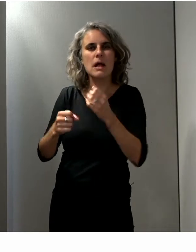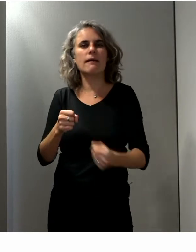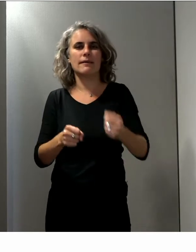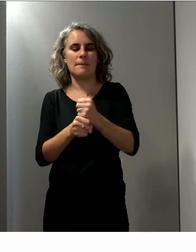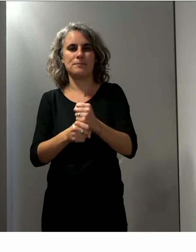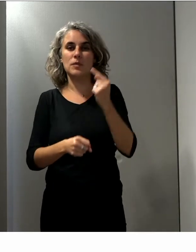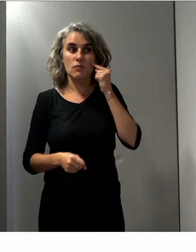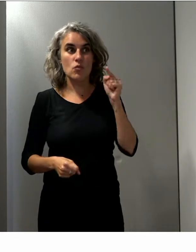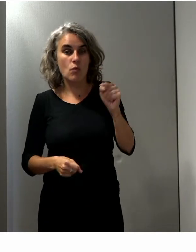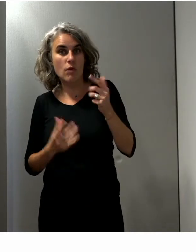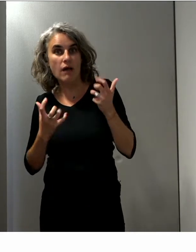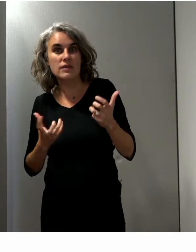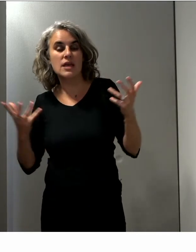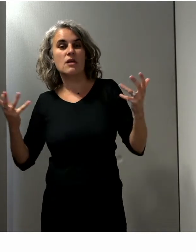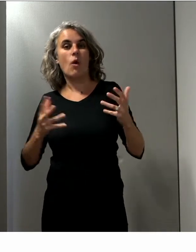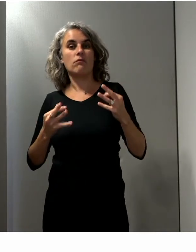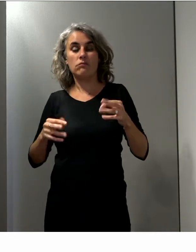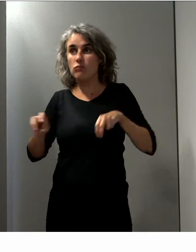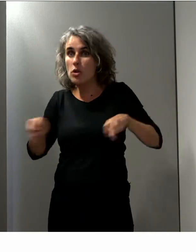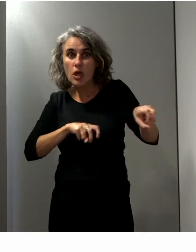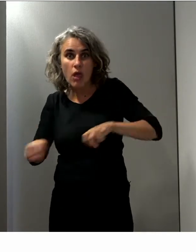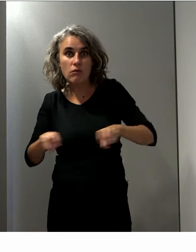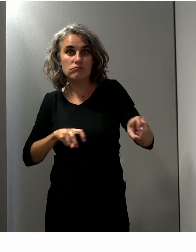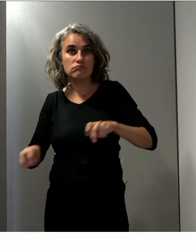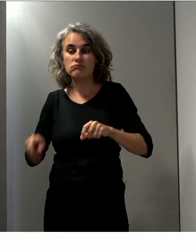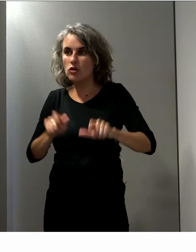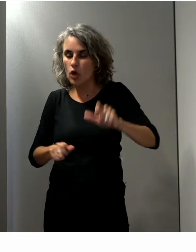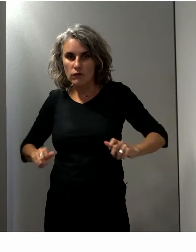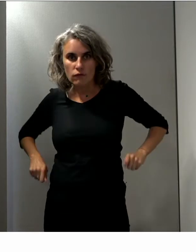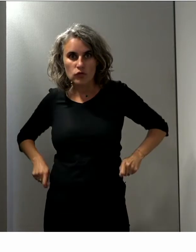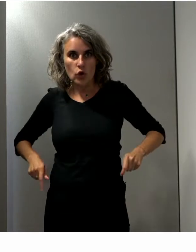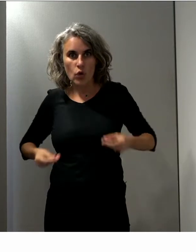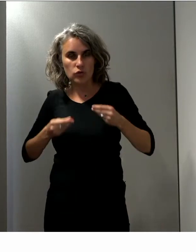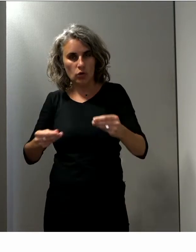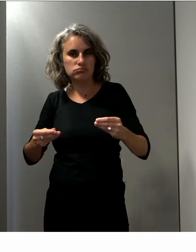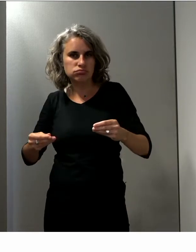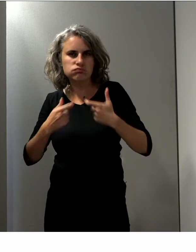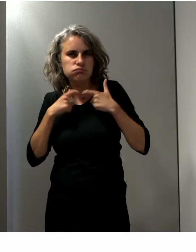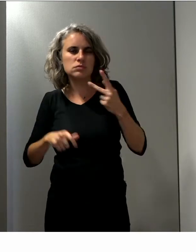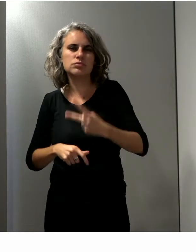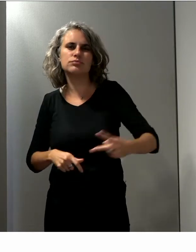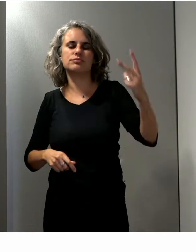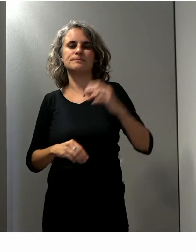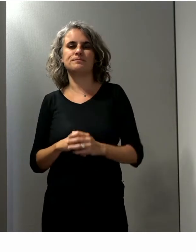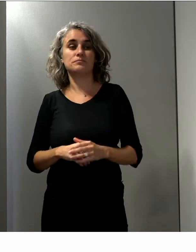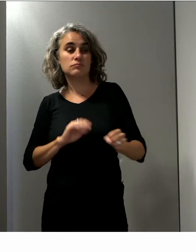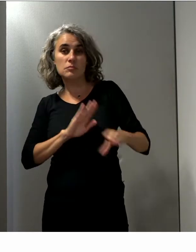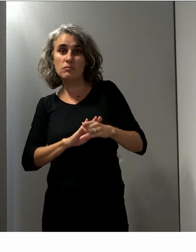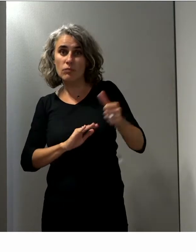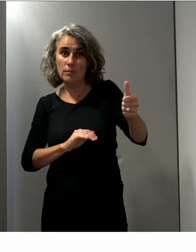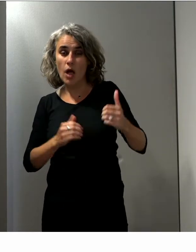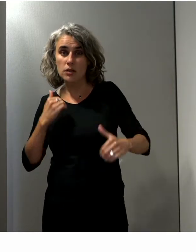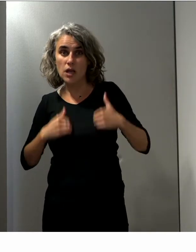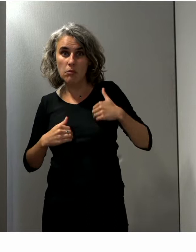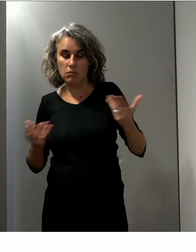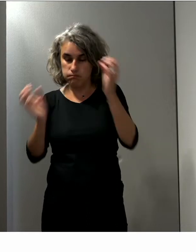brief, c'était de trouver une solution pour améliorer la mobilité au sens large des personnes en fauteuil roulant. La première chose qu'ils ont fait, comme ils n'y connaissaient rien au